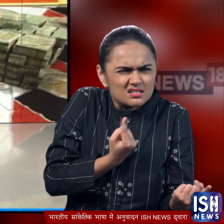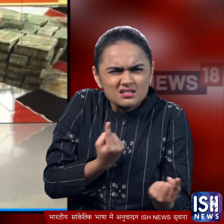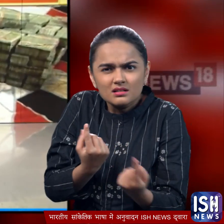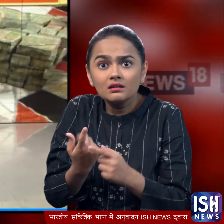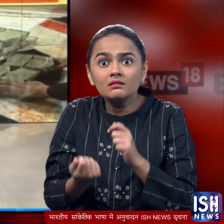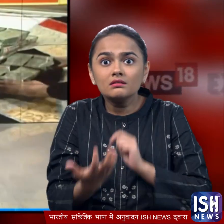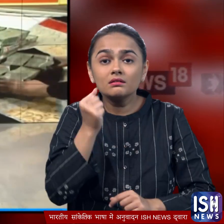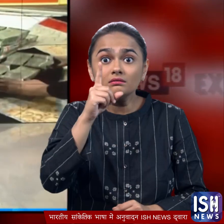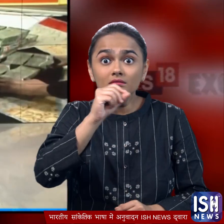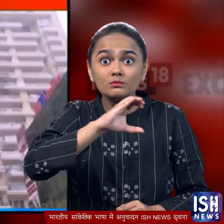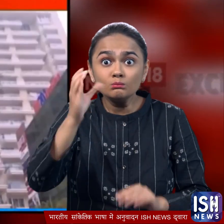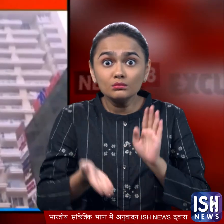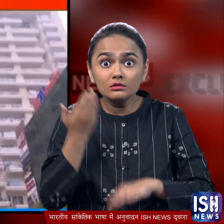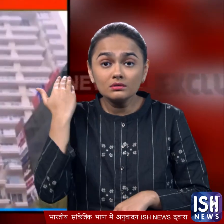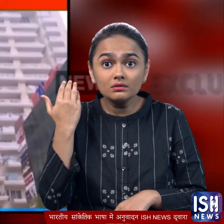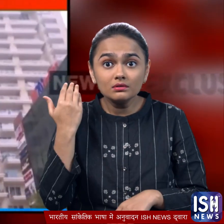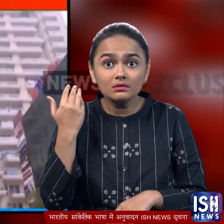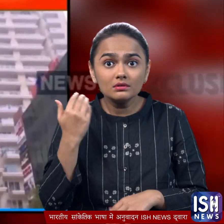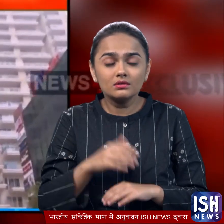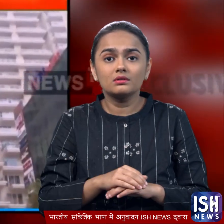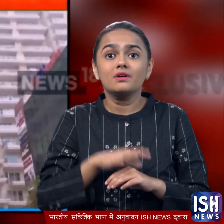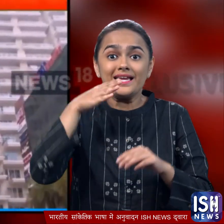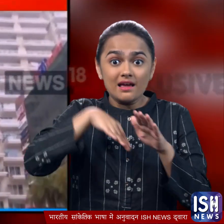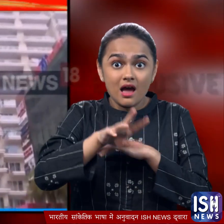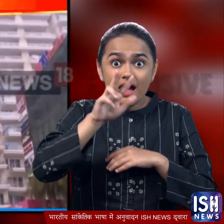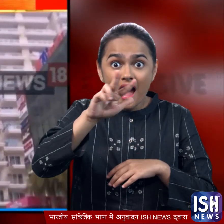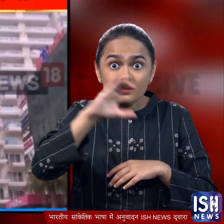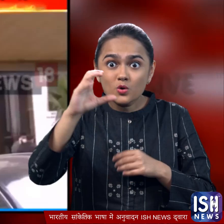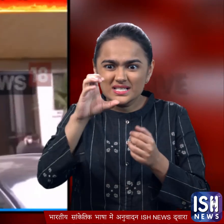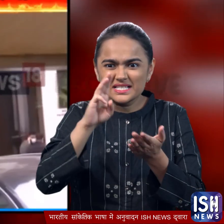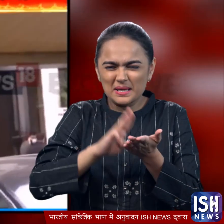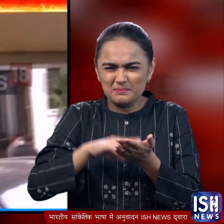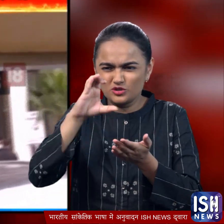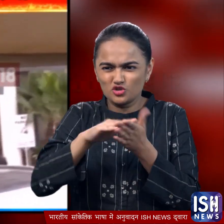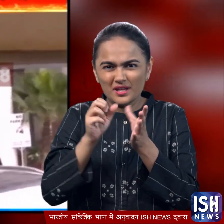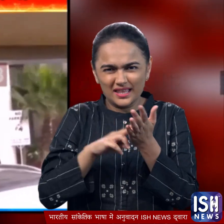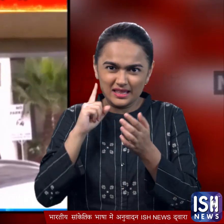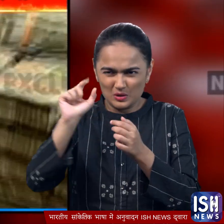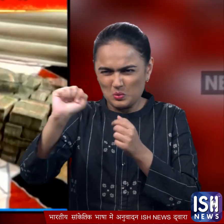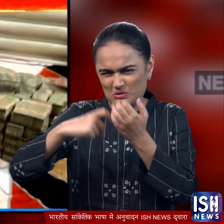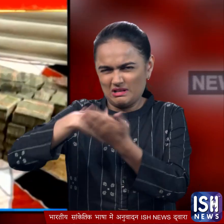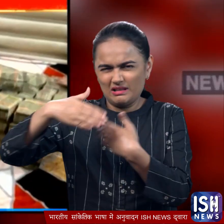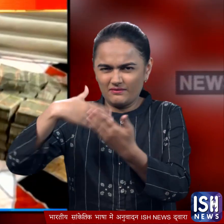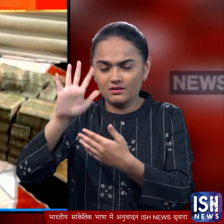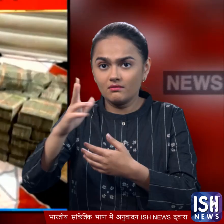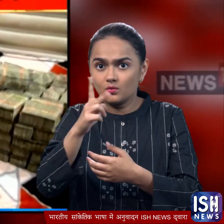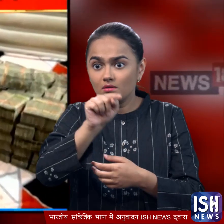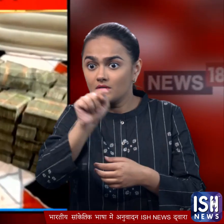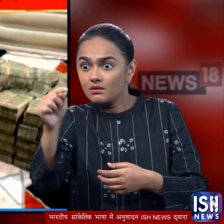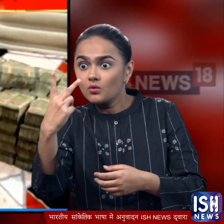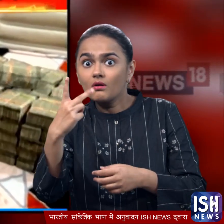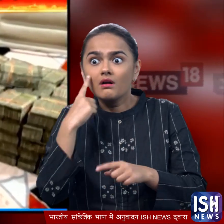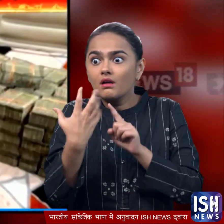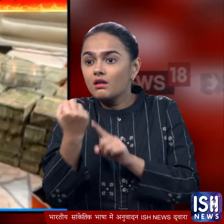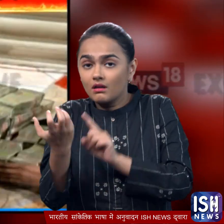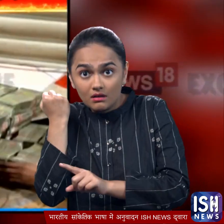की रकम जब्त की गई, जिनमें 8 करोड़ रुपए सीएम चन्नी के करीबी रिश्तेदार भूपेंद्र सिंह के 2 अलग अलग ठिकानों से बरामद